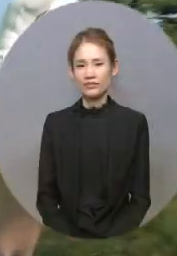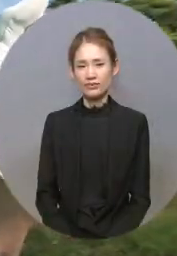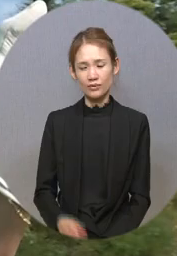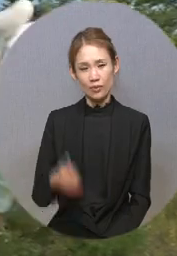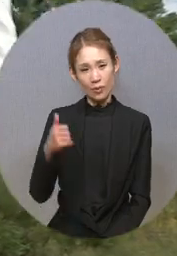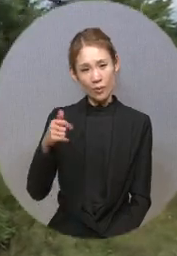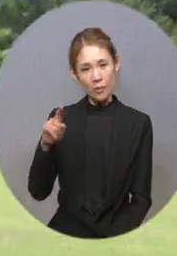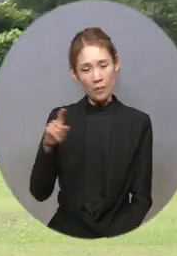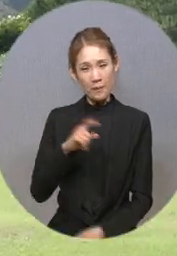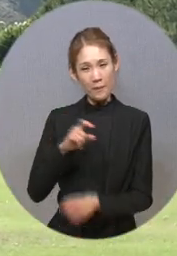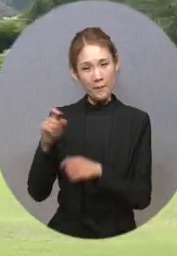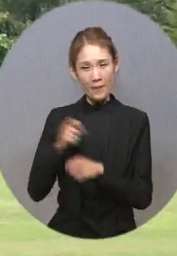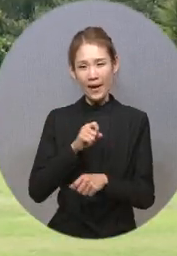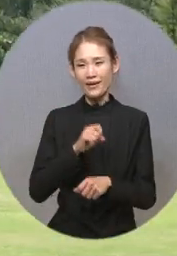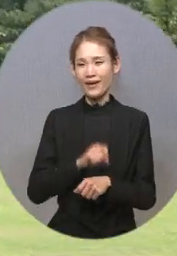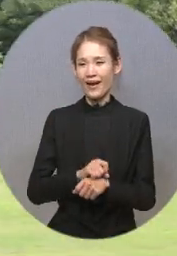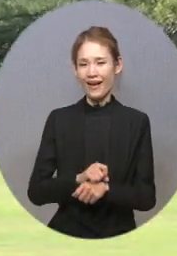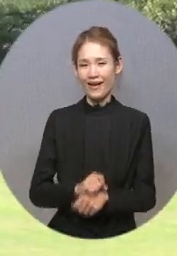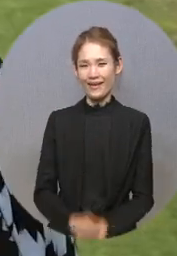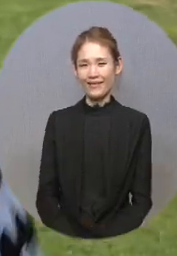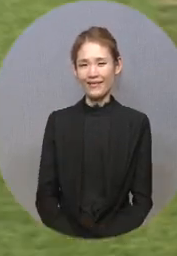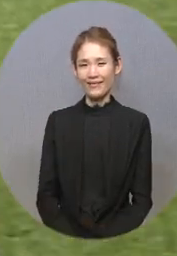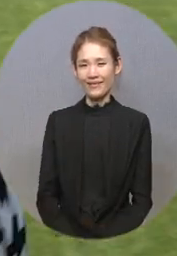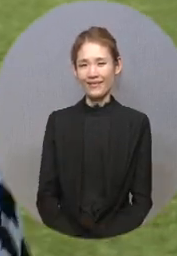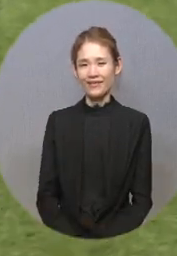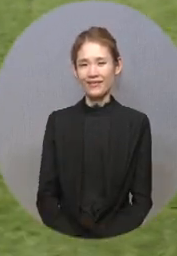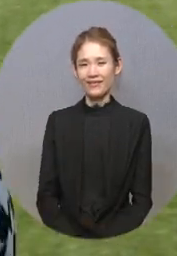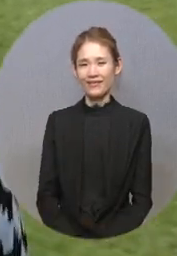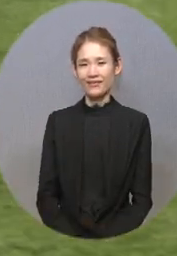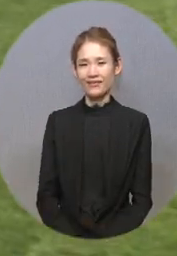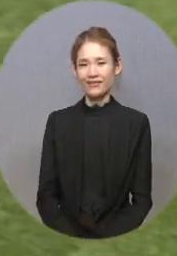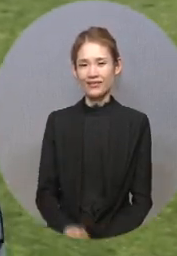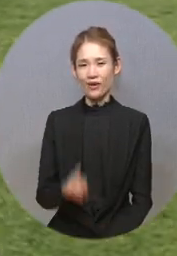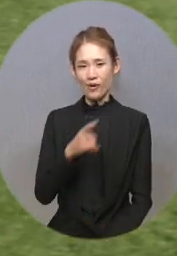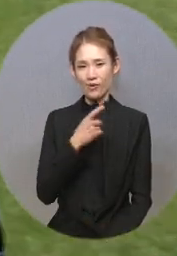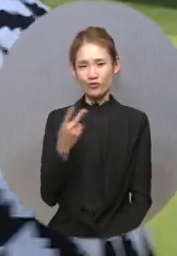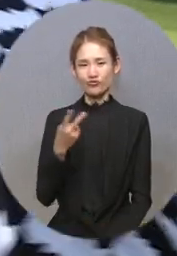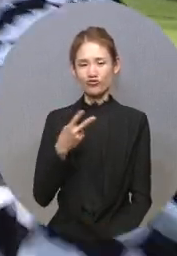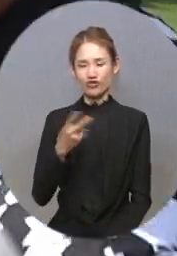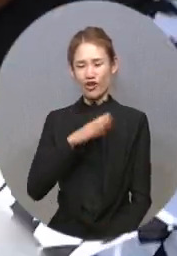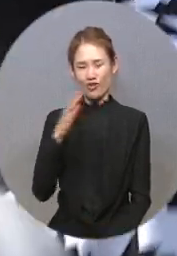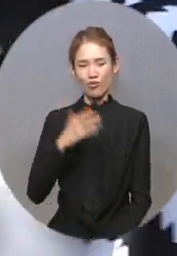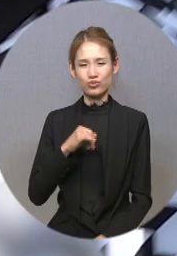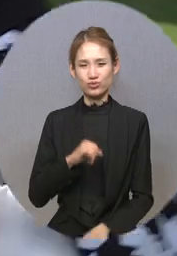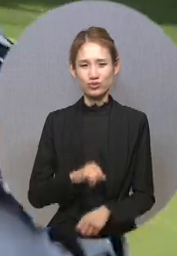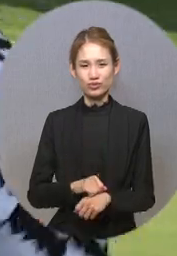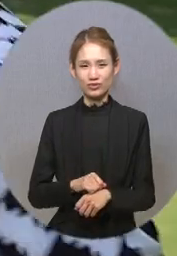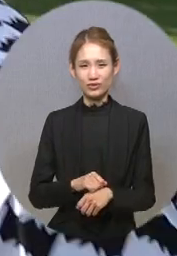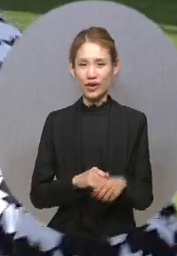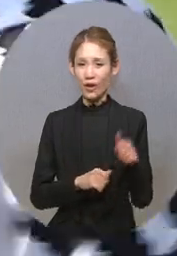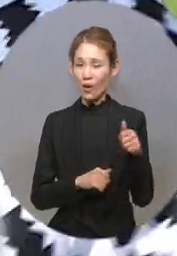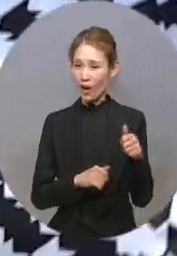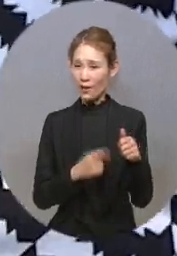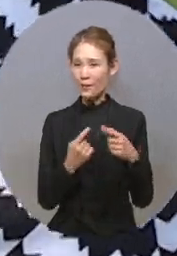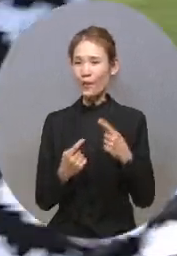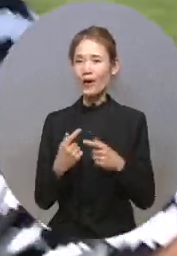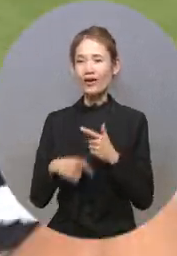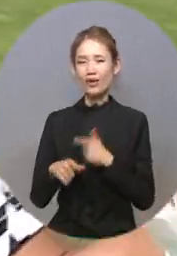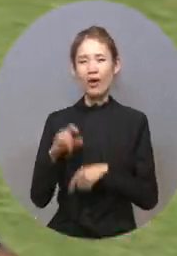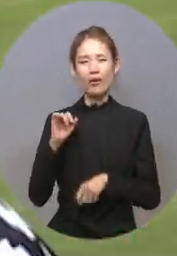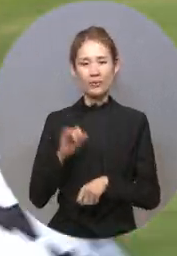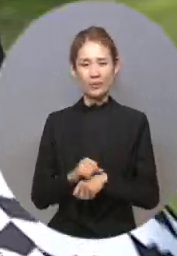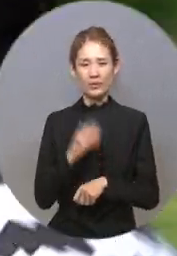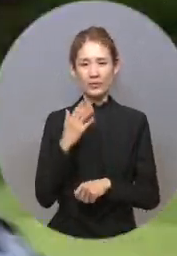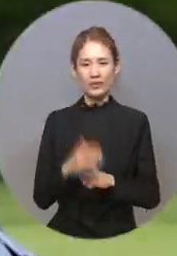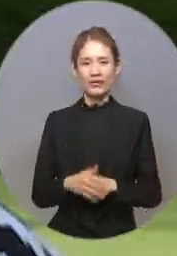잘 갔어. 아니야, 너무 잘 쳤어. 너무 잘 쳤어. 쟤 둘 다 너무 잘 치네. 와. 웬만한 남자들보다 훨씬 잘 치는데? 그죠? 화이트에서,